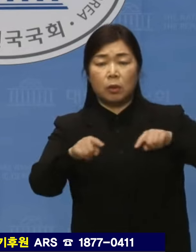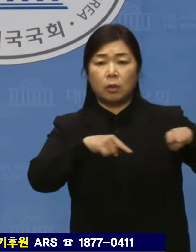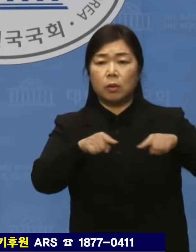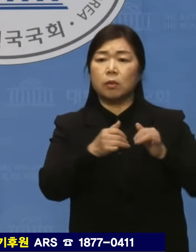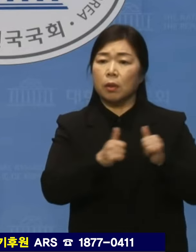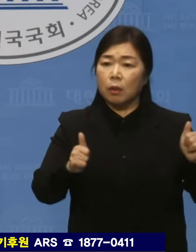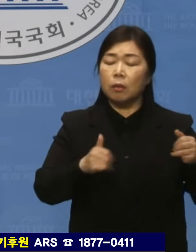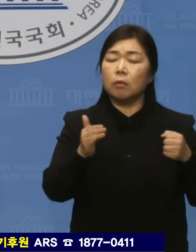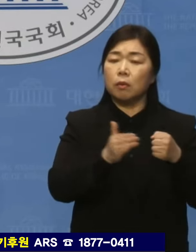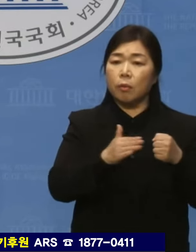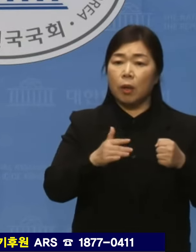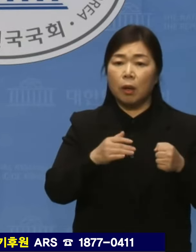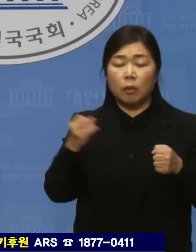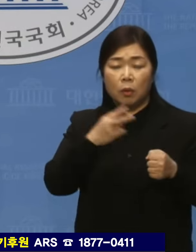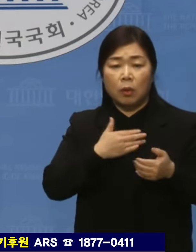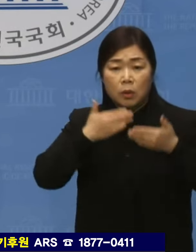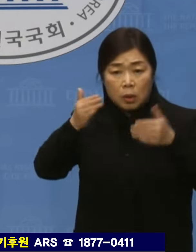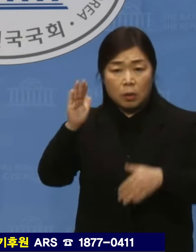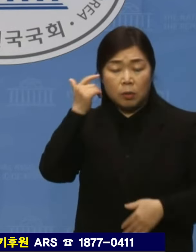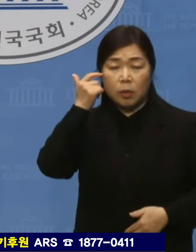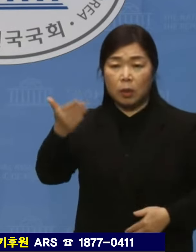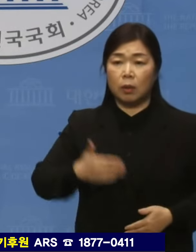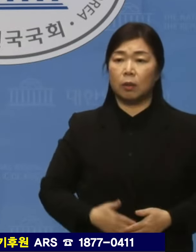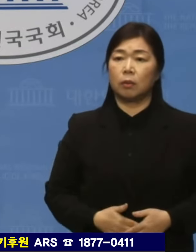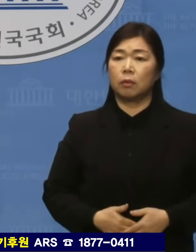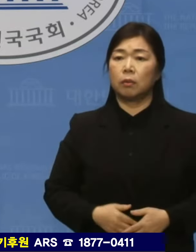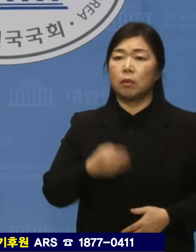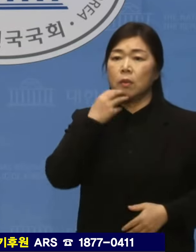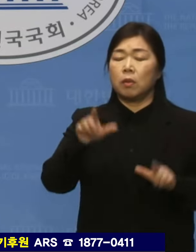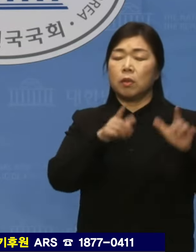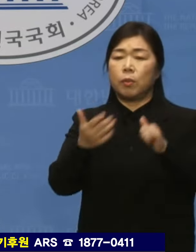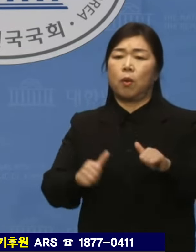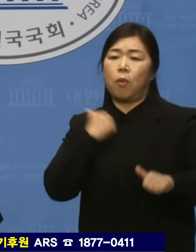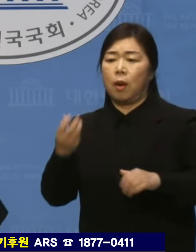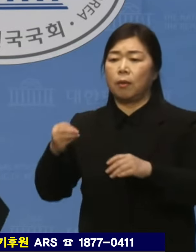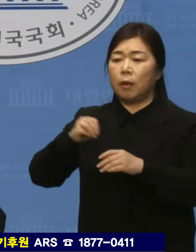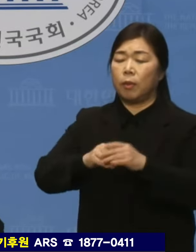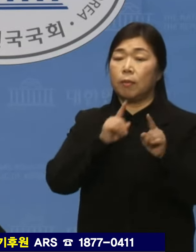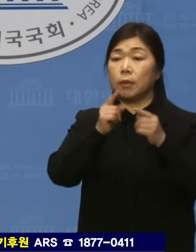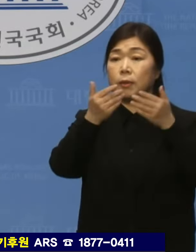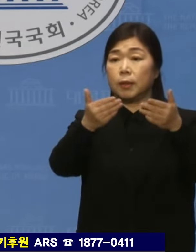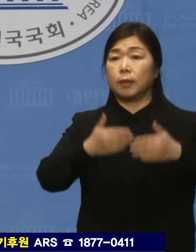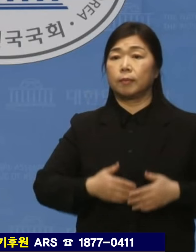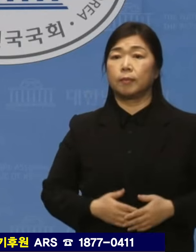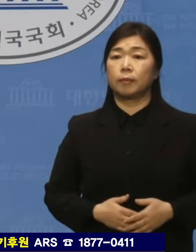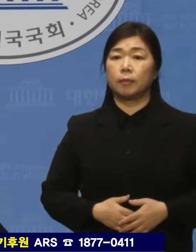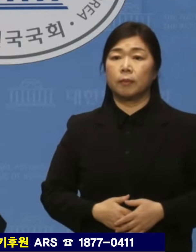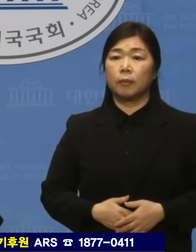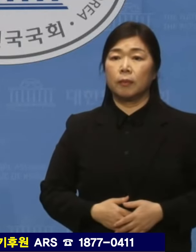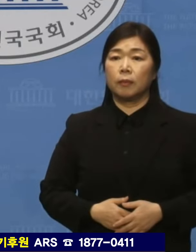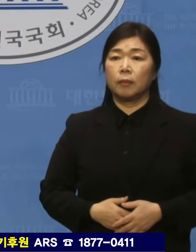말입니까? 서울 시민의 분노를 담아서 브리핑을 시작하겠습니다.